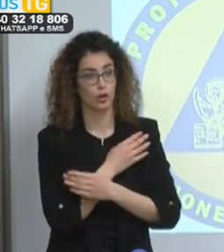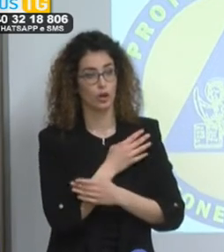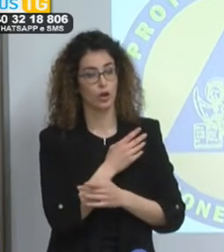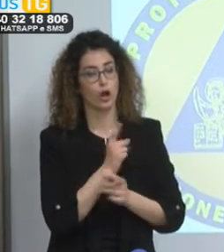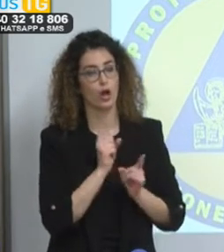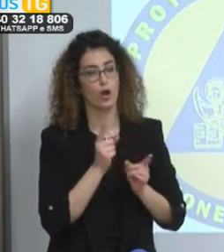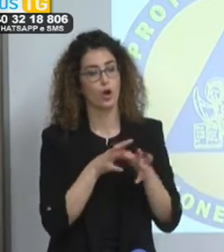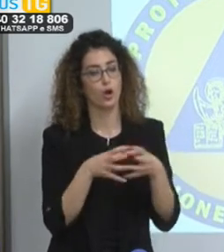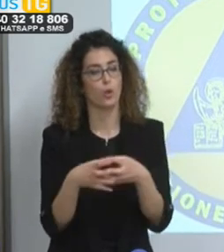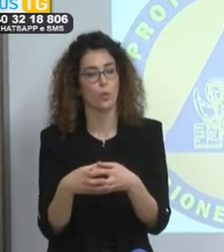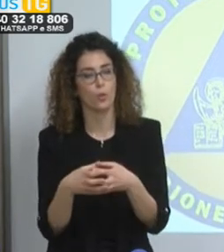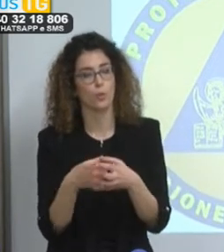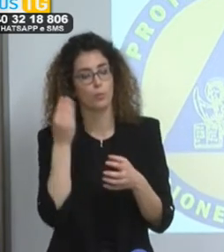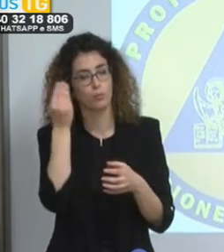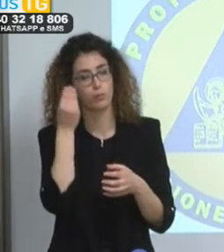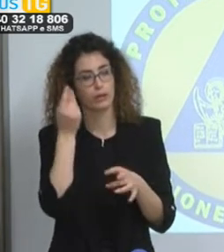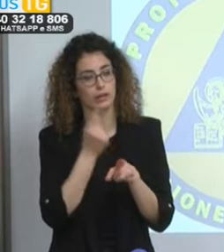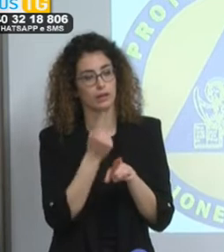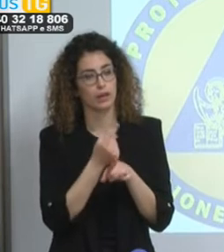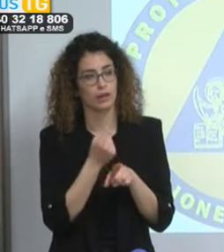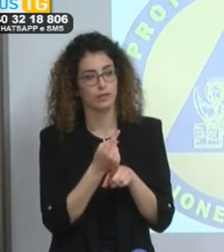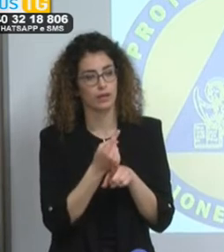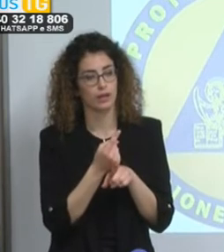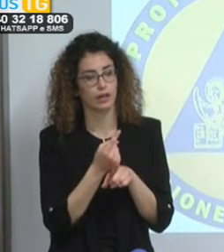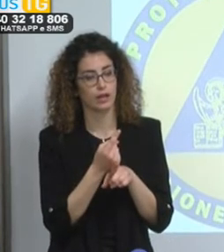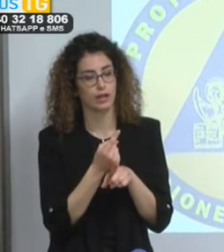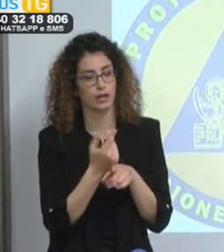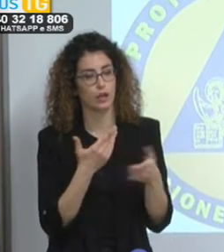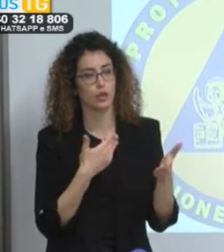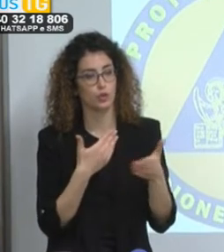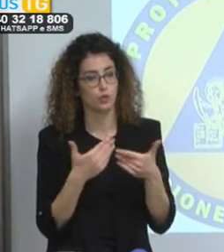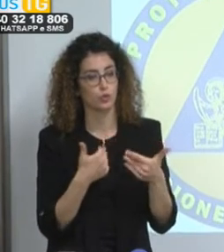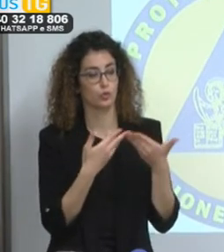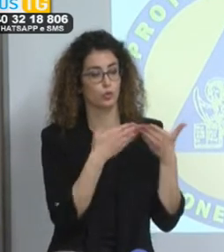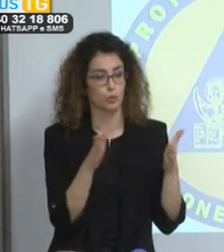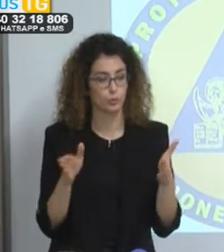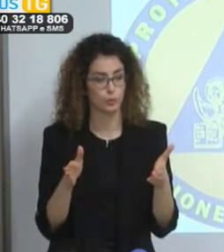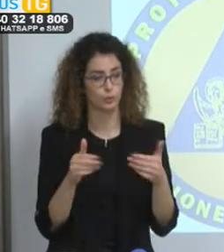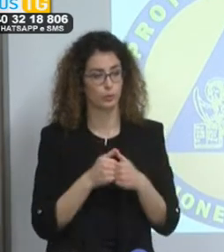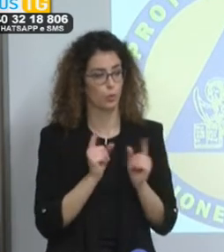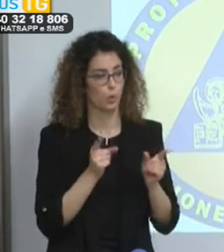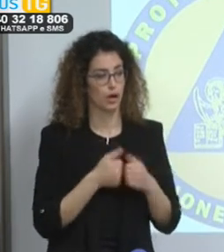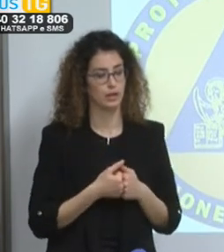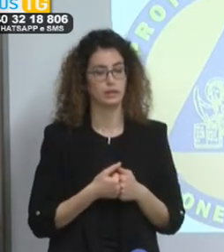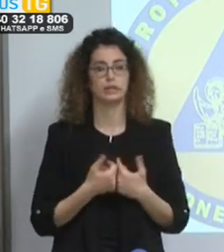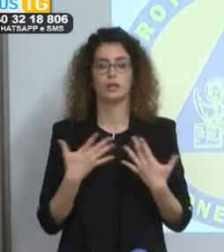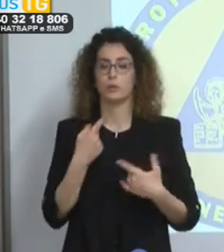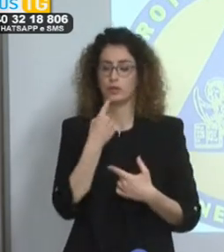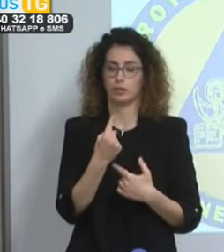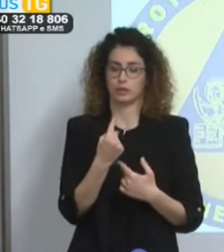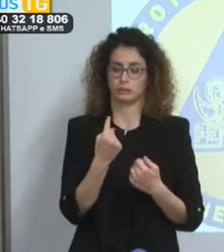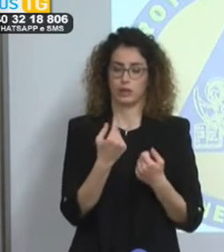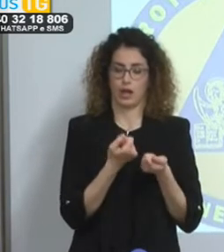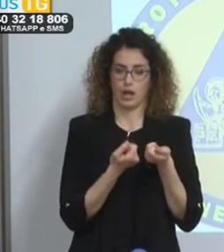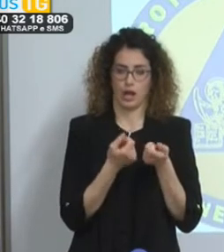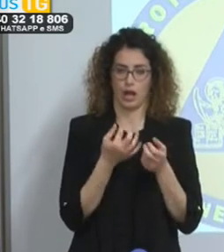quali sono le categorie che pensa devono essere subito favorite nelle riaperture? Posso solo dire alcuni aspetti.